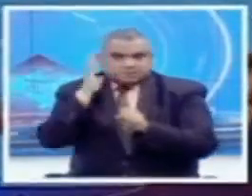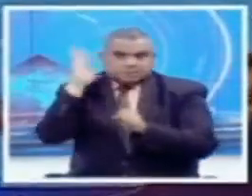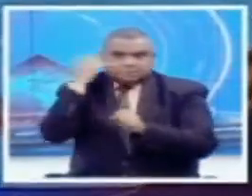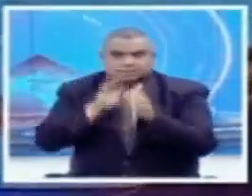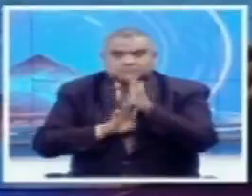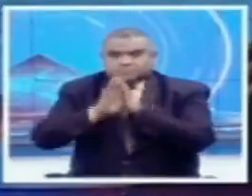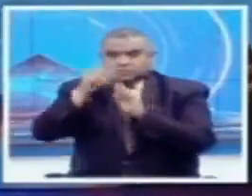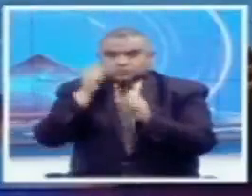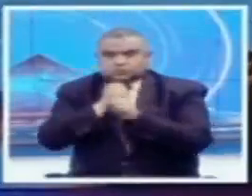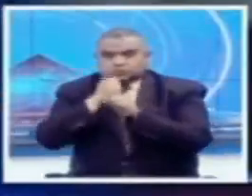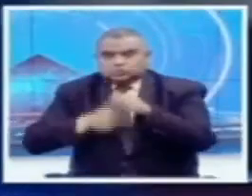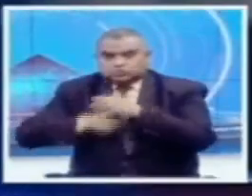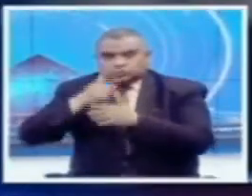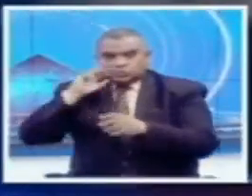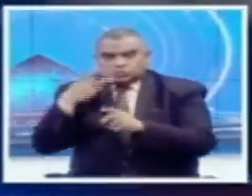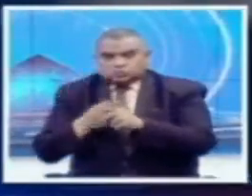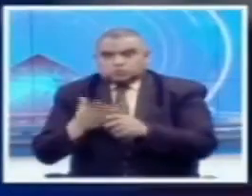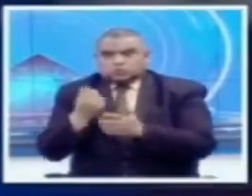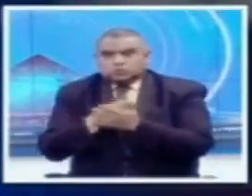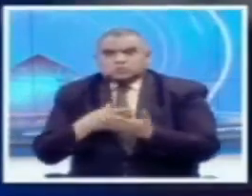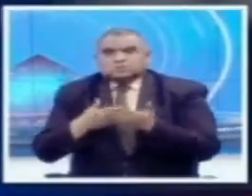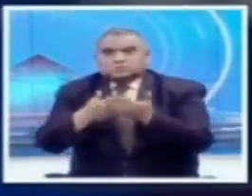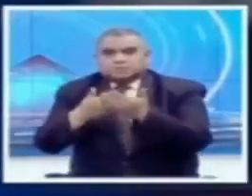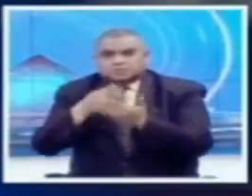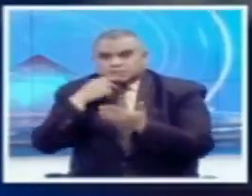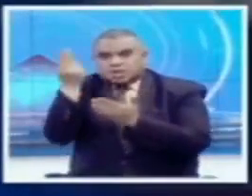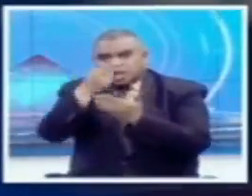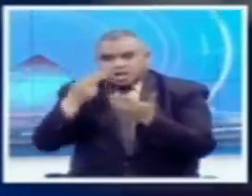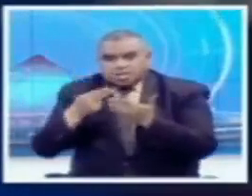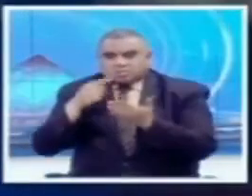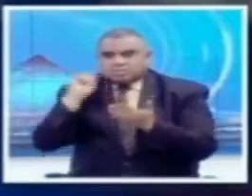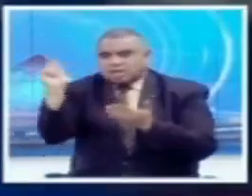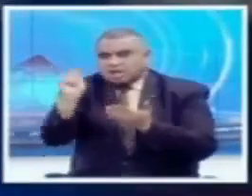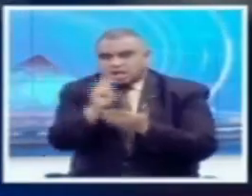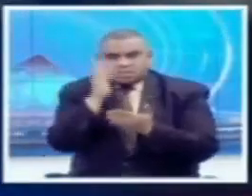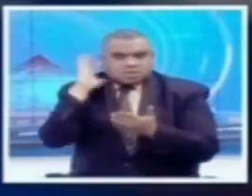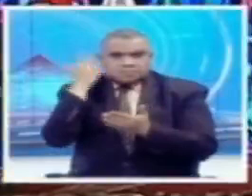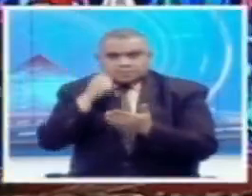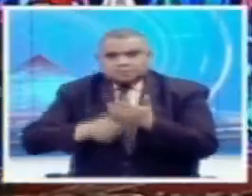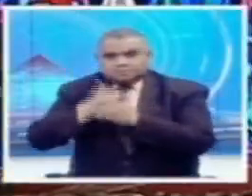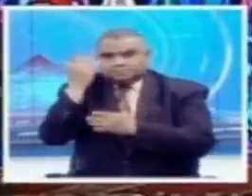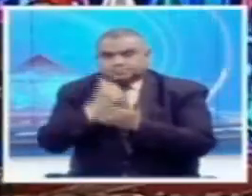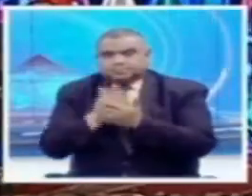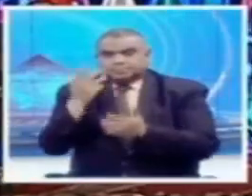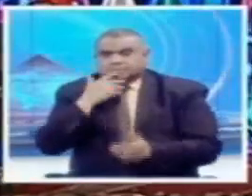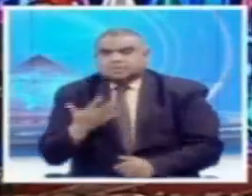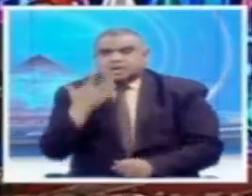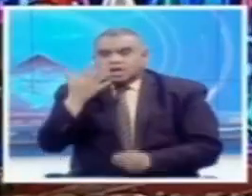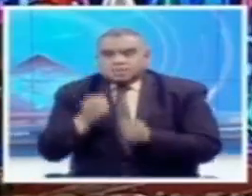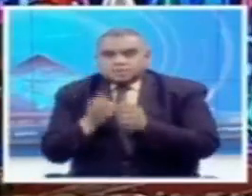في هذا المضمار، يقدم لهم أيضا دعم معنوي لعمل مزيد جدا في هذا الأمر. كانت البلاد